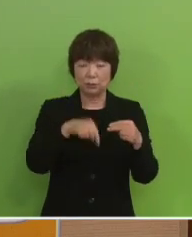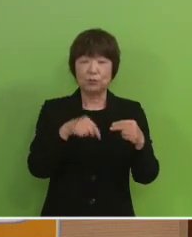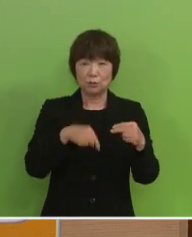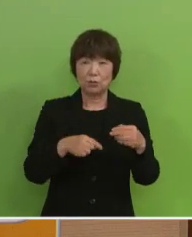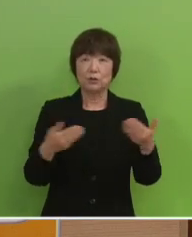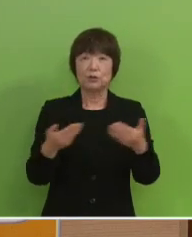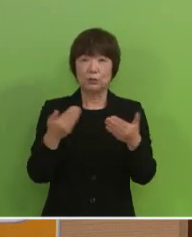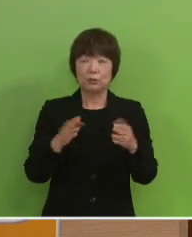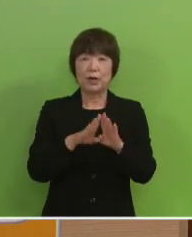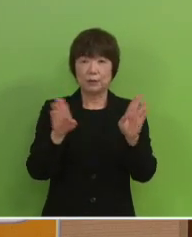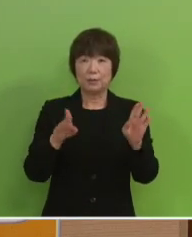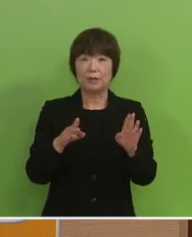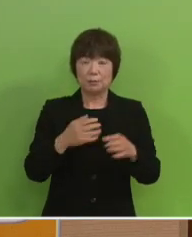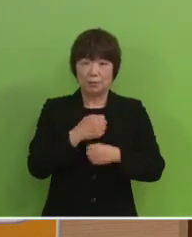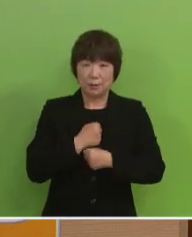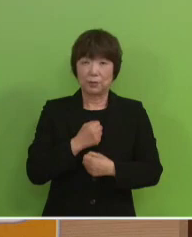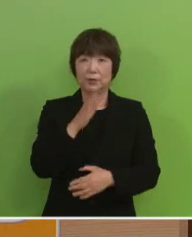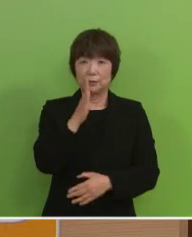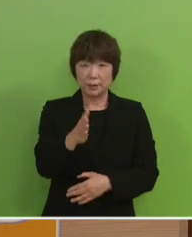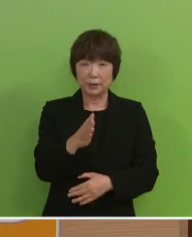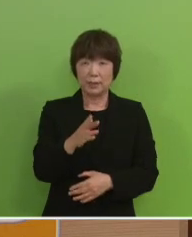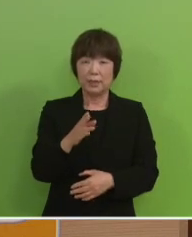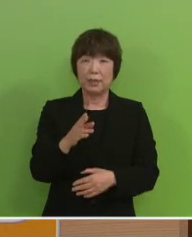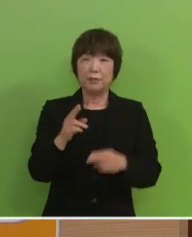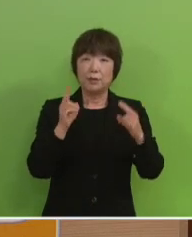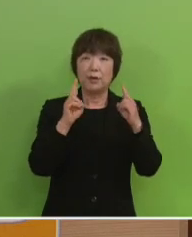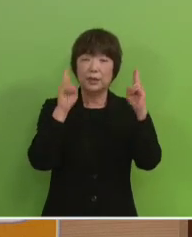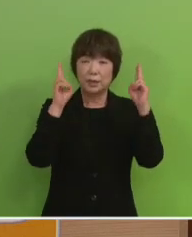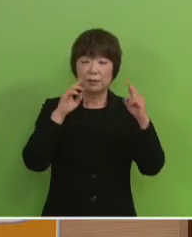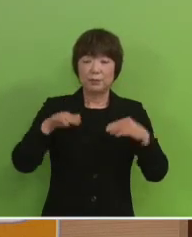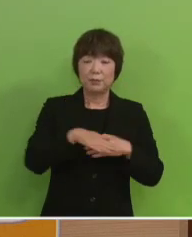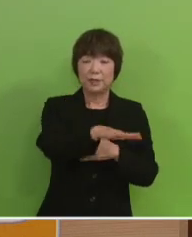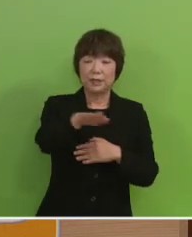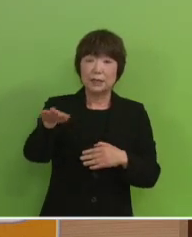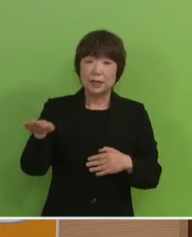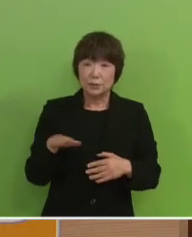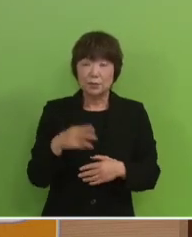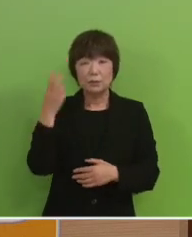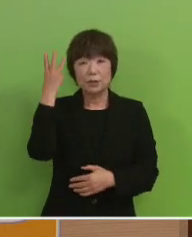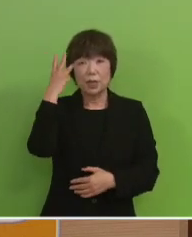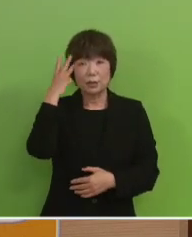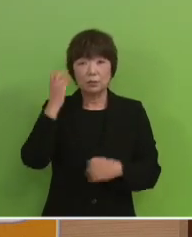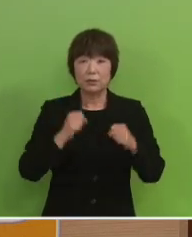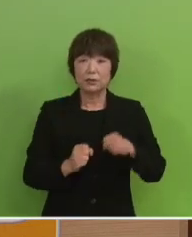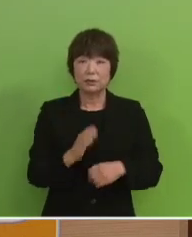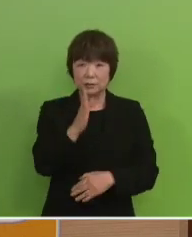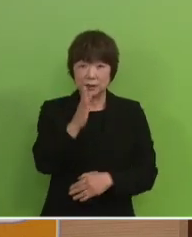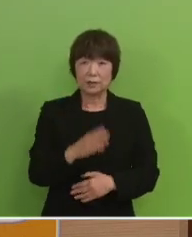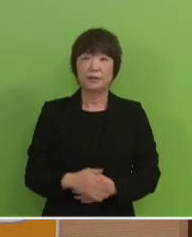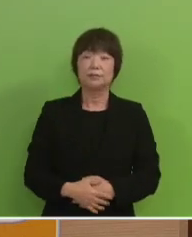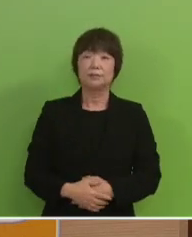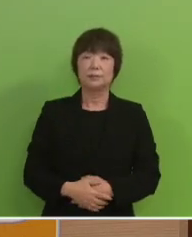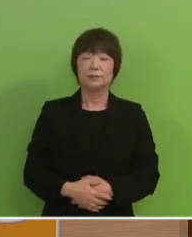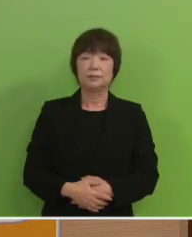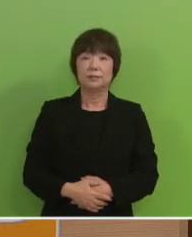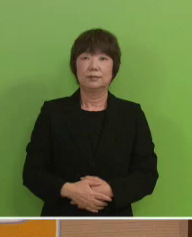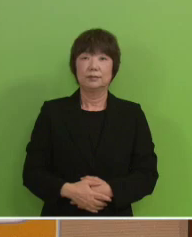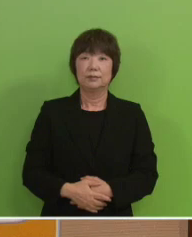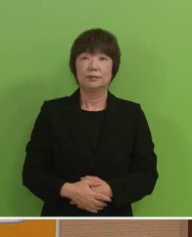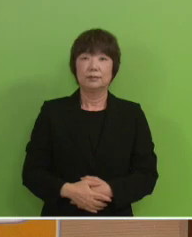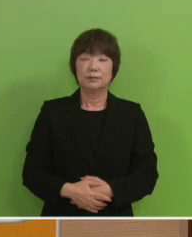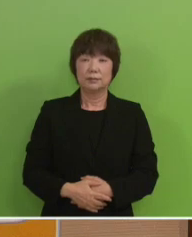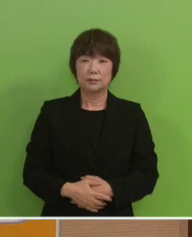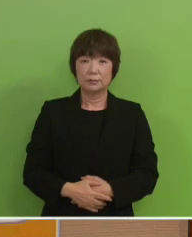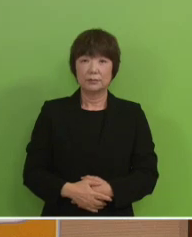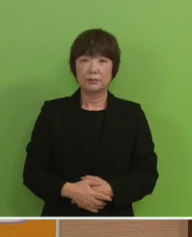で伝えております負けないの企業の皆さんも参考にしていただけたらというふうに思います次に